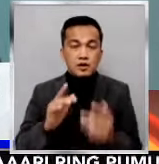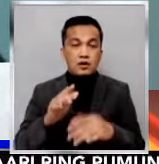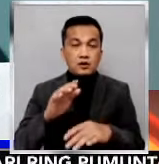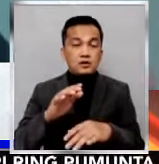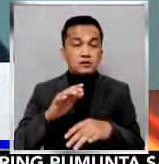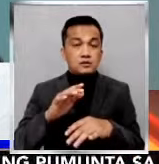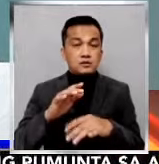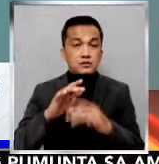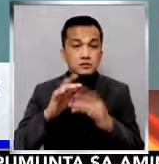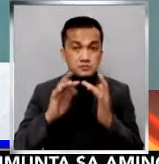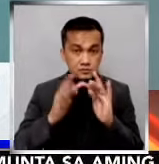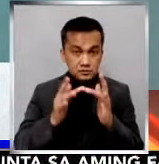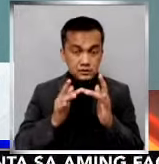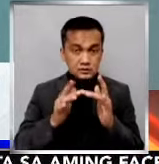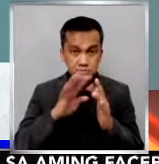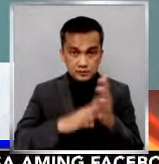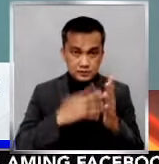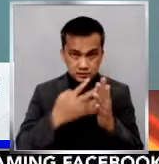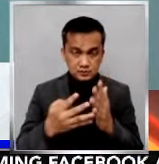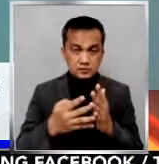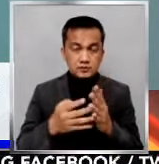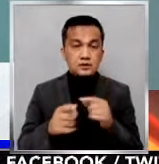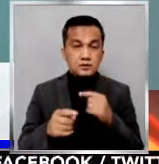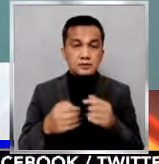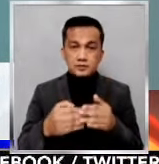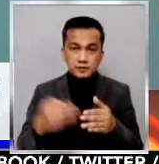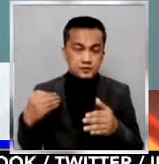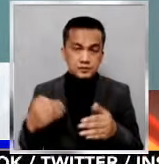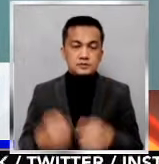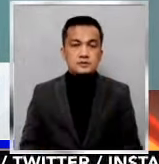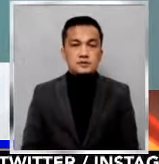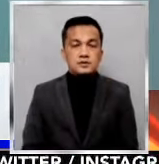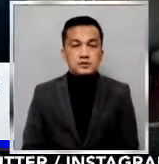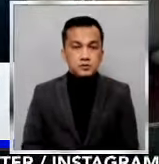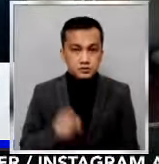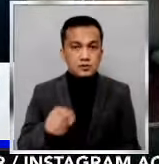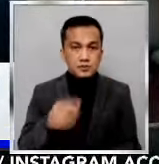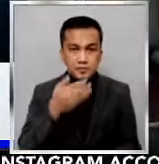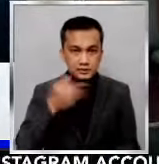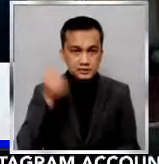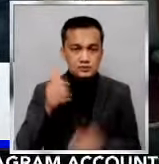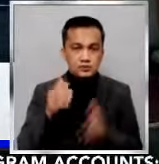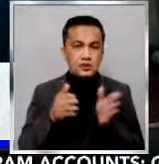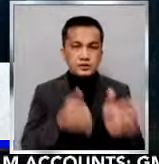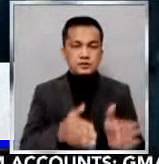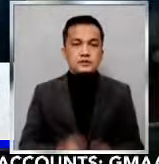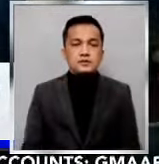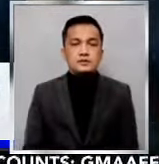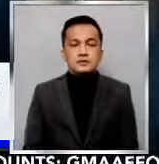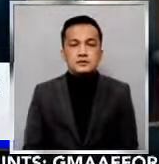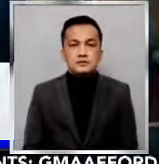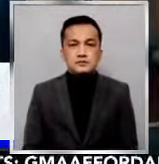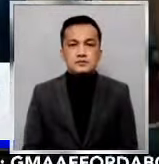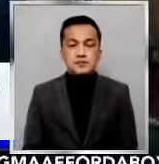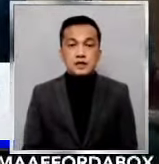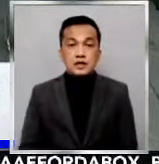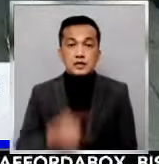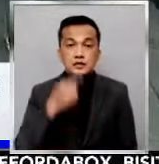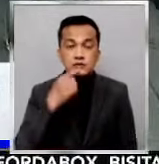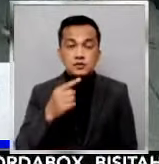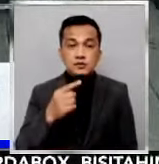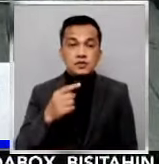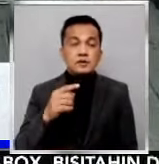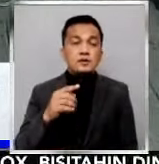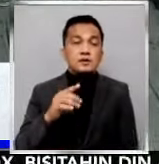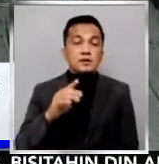kayo, expedite na lang po din natin. Yun po yung mas madaling paraan. Ayon sa BOQ, dinadagdagan na rin